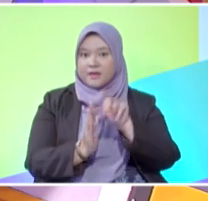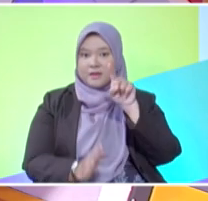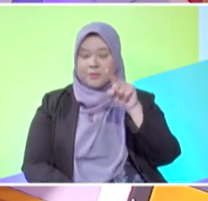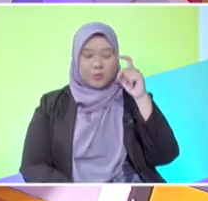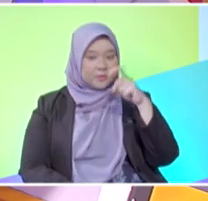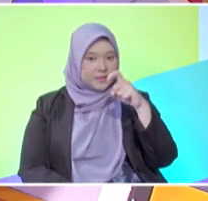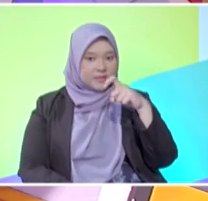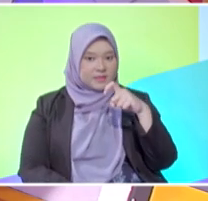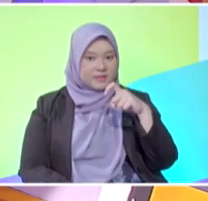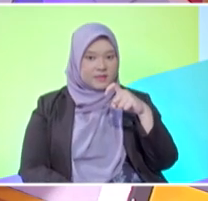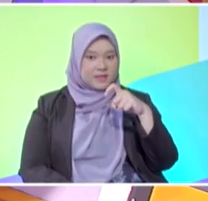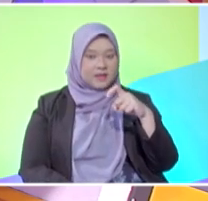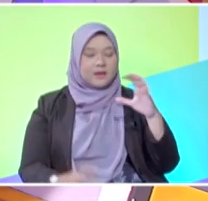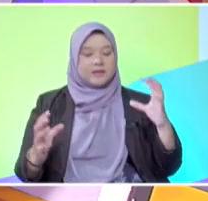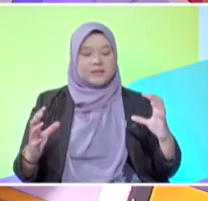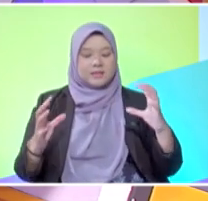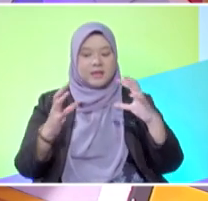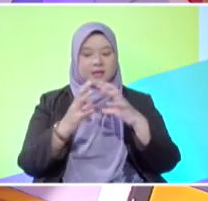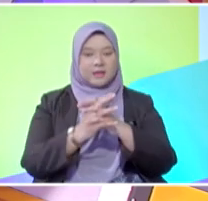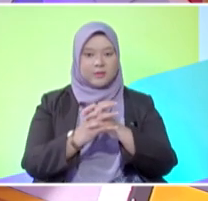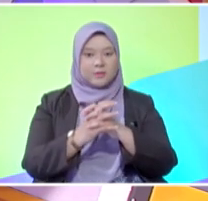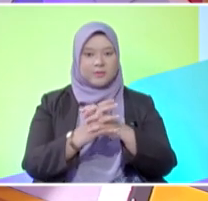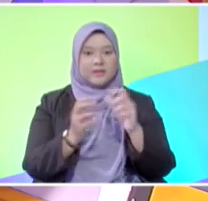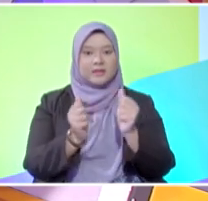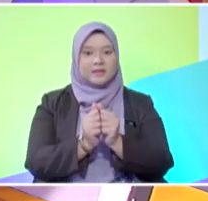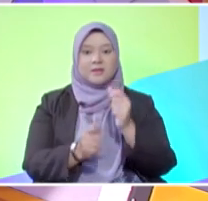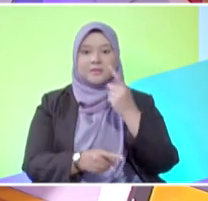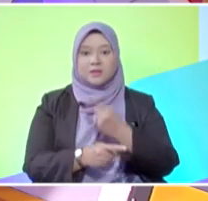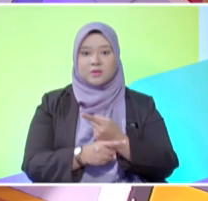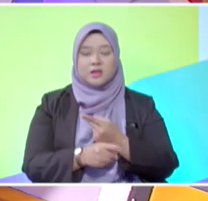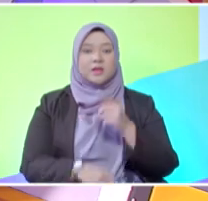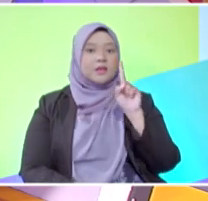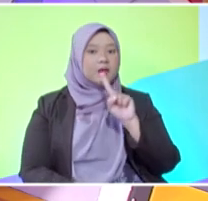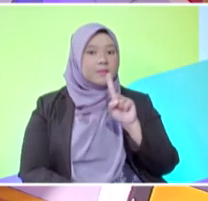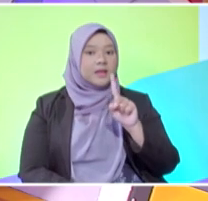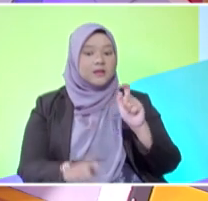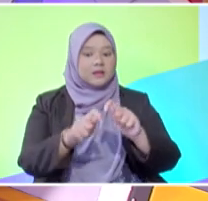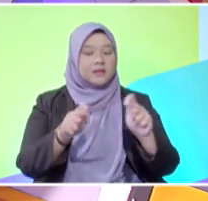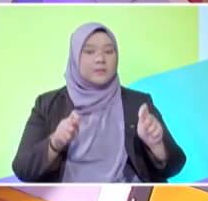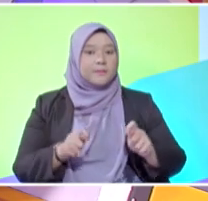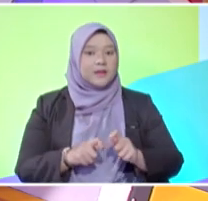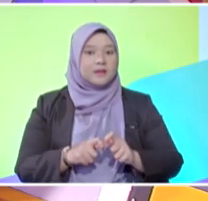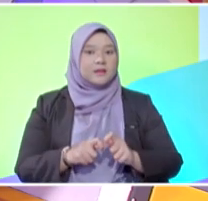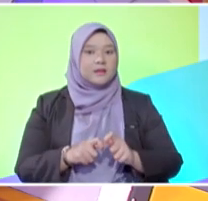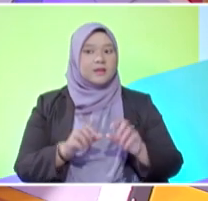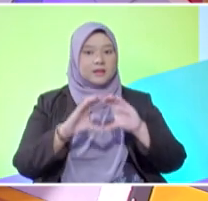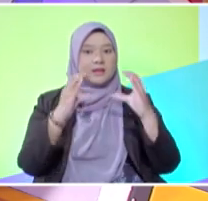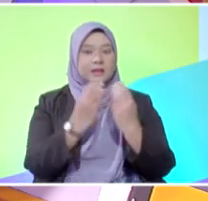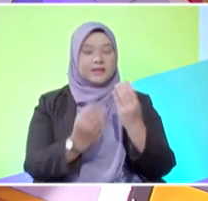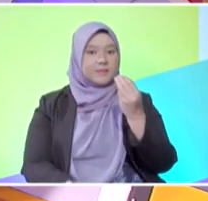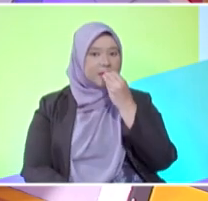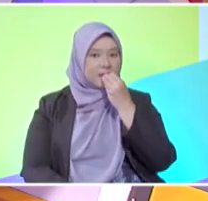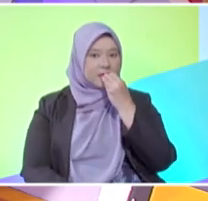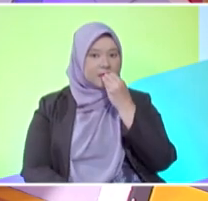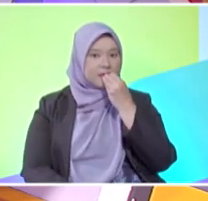yang sama di situ dan letakkan di tempat yang betul sama ada hewan tersebut makan daging ke ayam tersebut makan